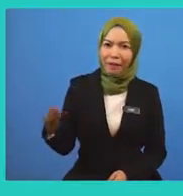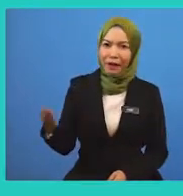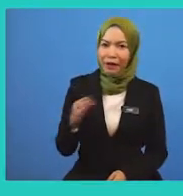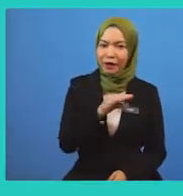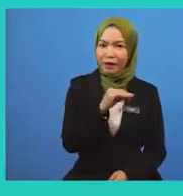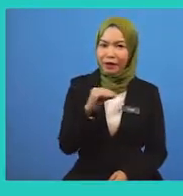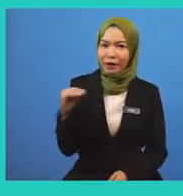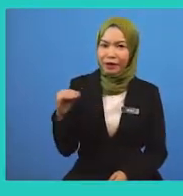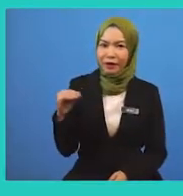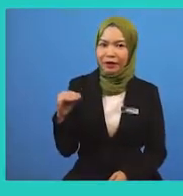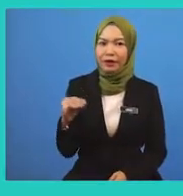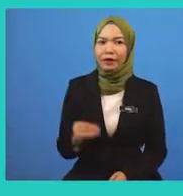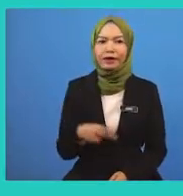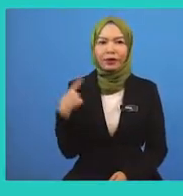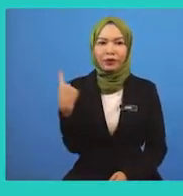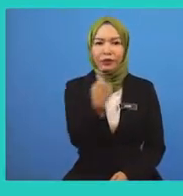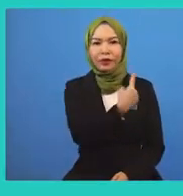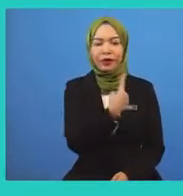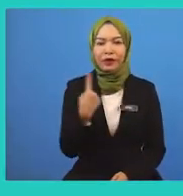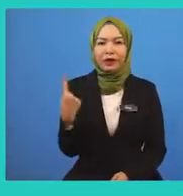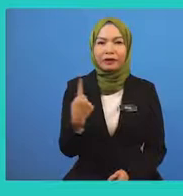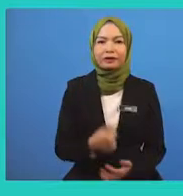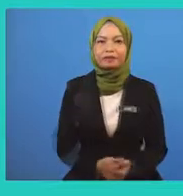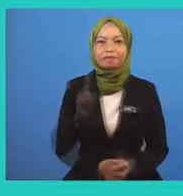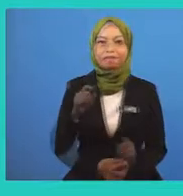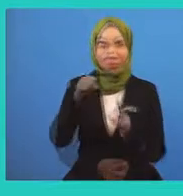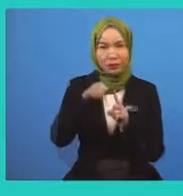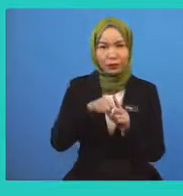saya mesti ingat. Mesti ingat apa, murid-murid?